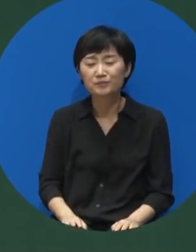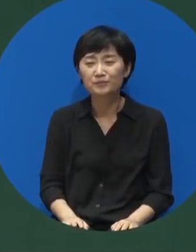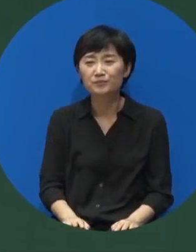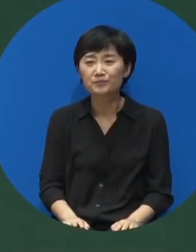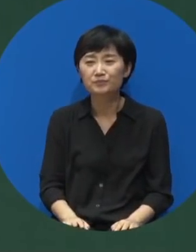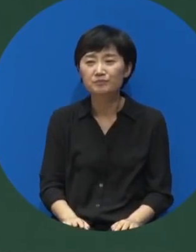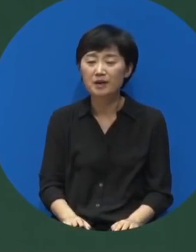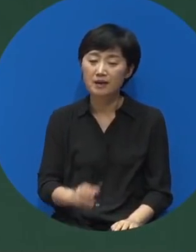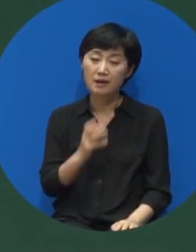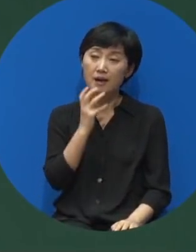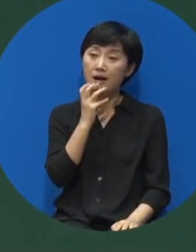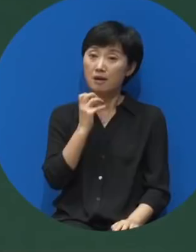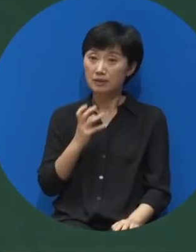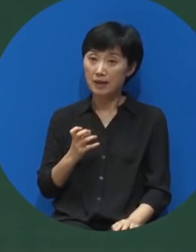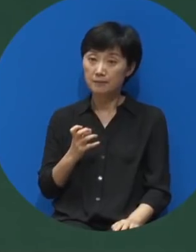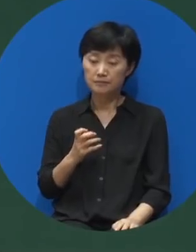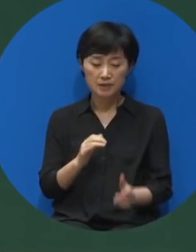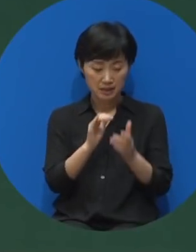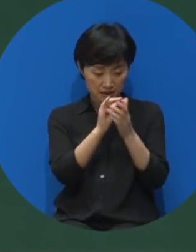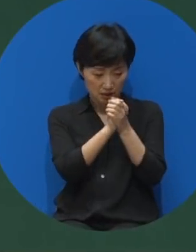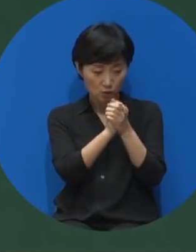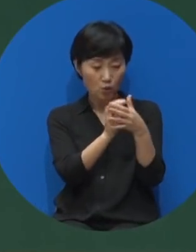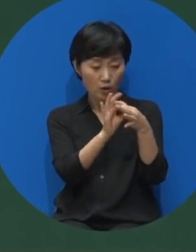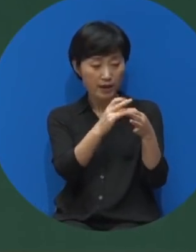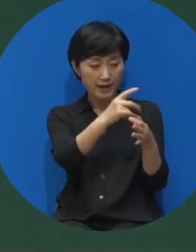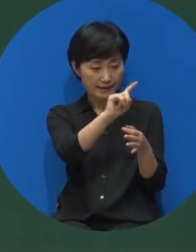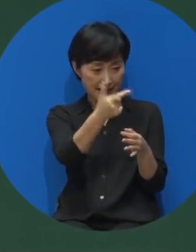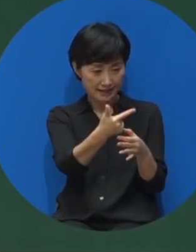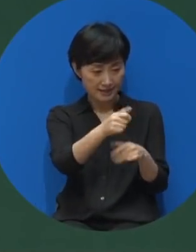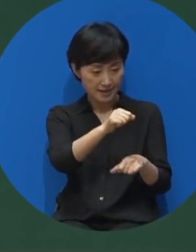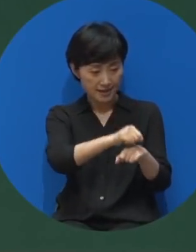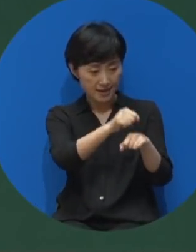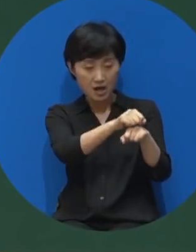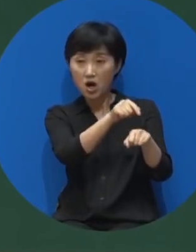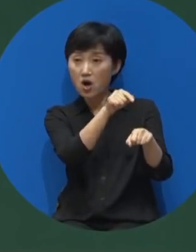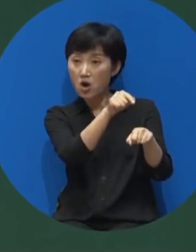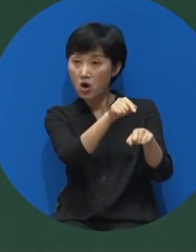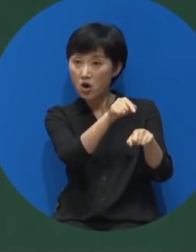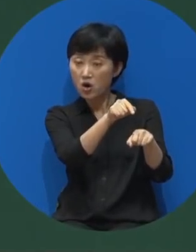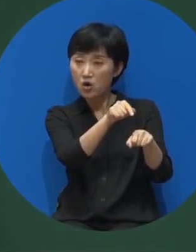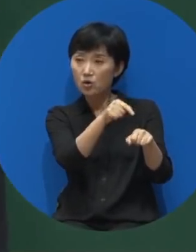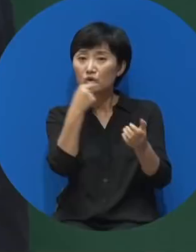也许这是最容易的，但是也是最难的。 아브라함이 단을 쌓는 것은 표가 안 나잖아요. 가장 쉬운 겁니다. 亚伯拉罕